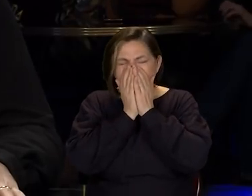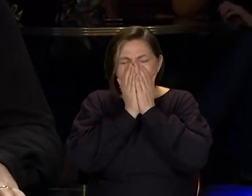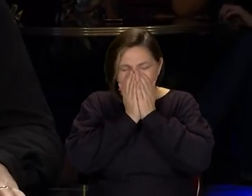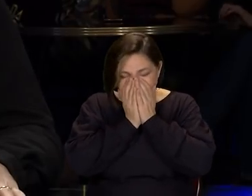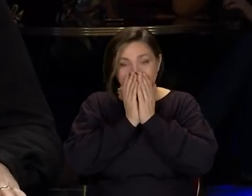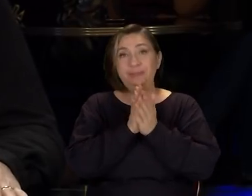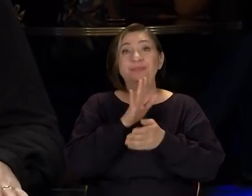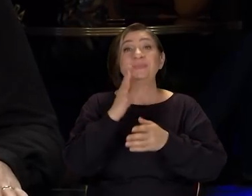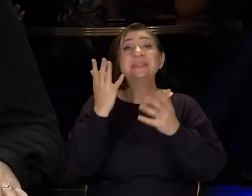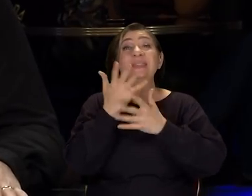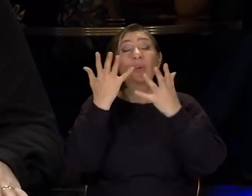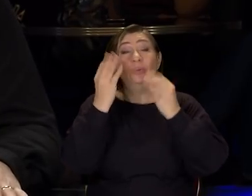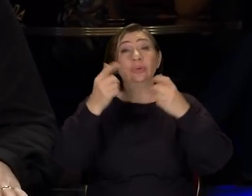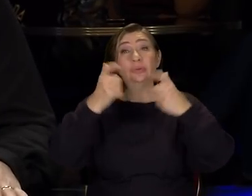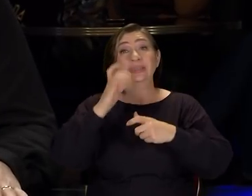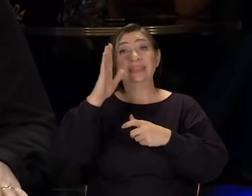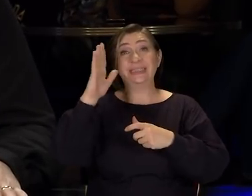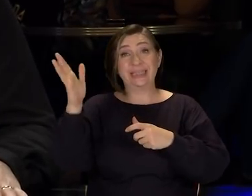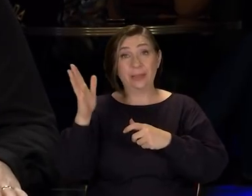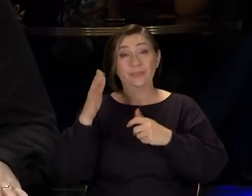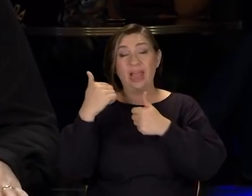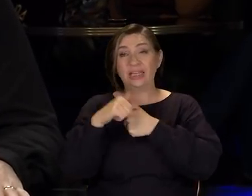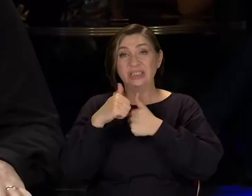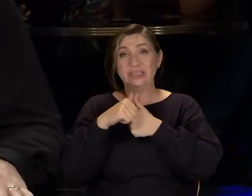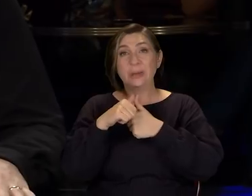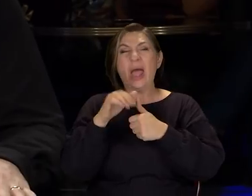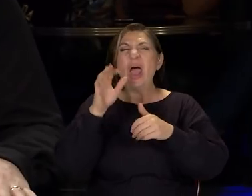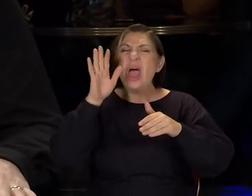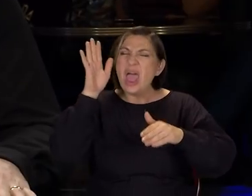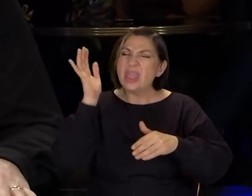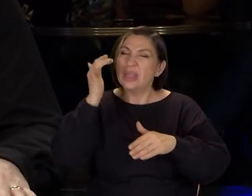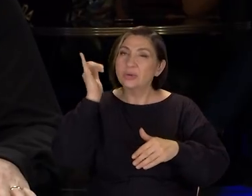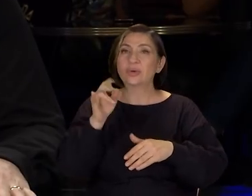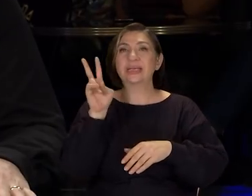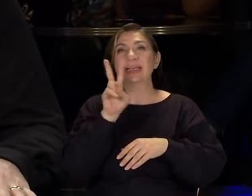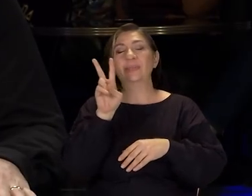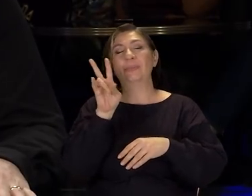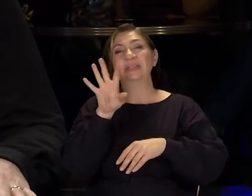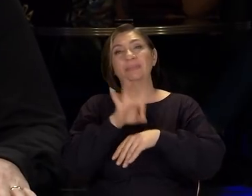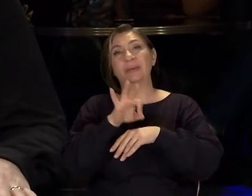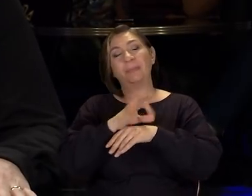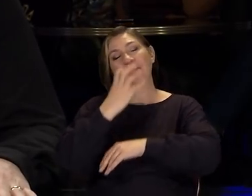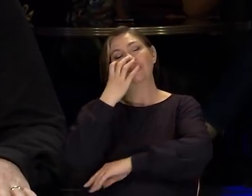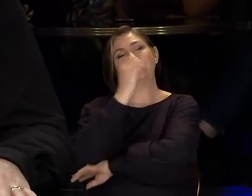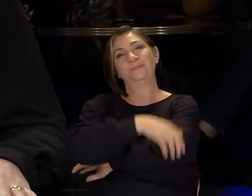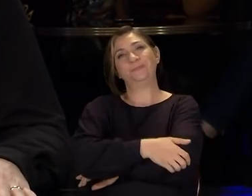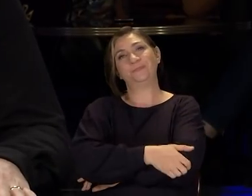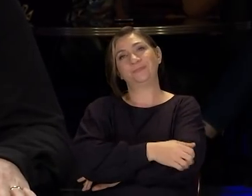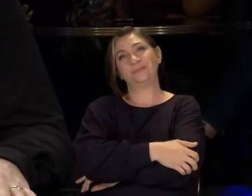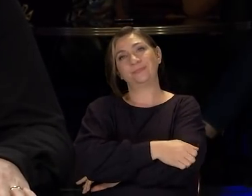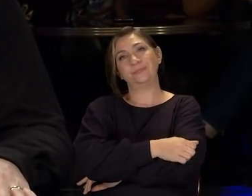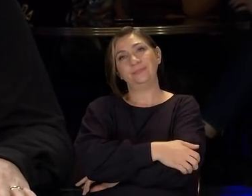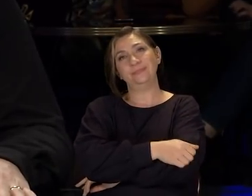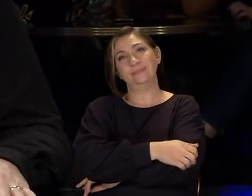İstisnasız nereye gidersek gidelim eşimi minimum 20-25 dakika evin